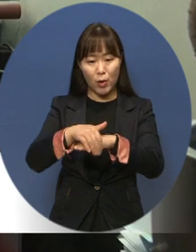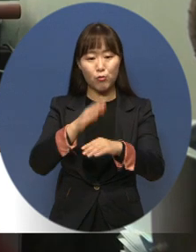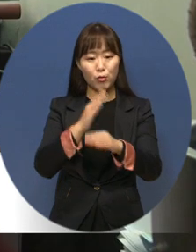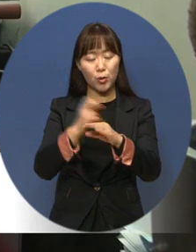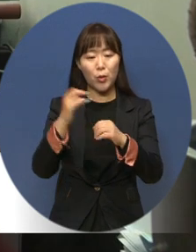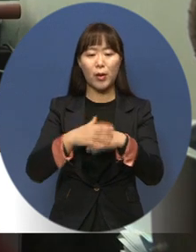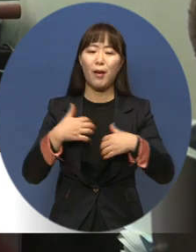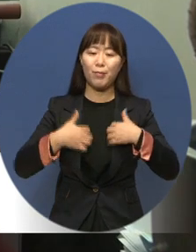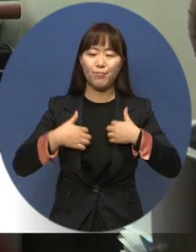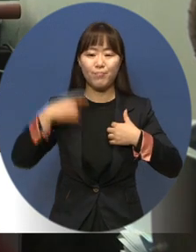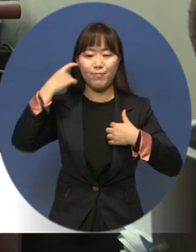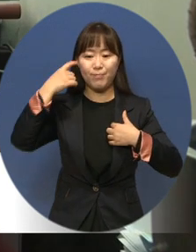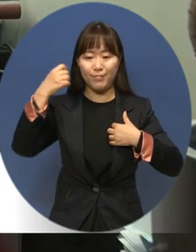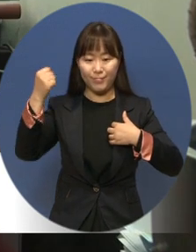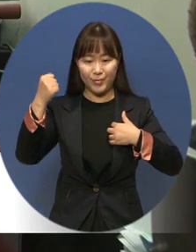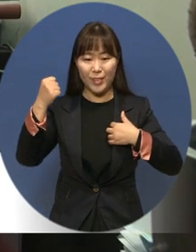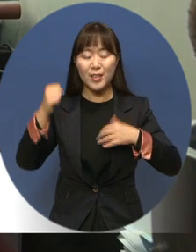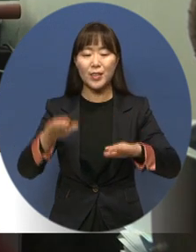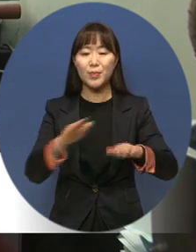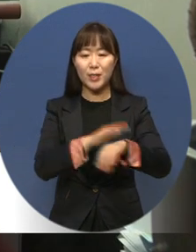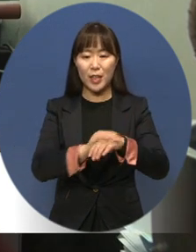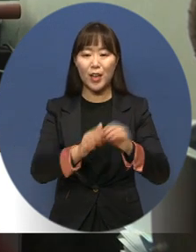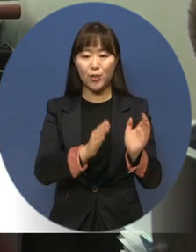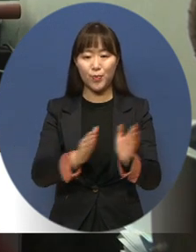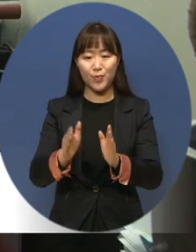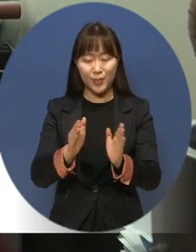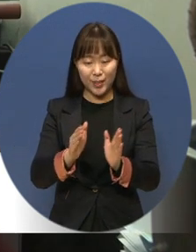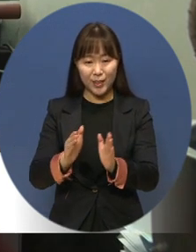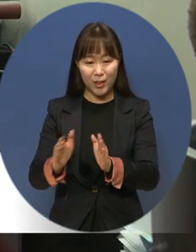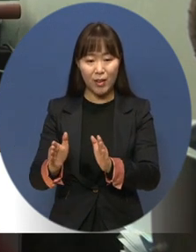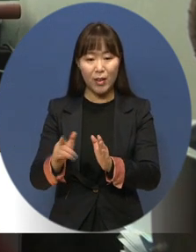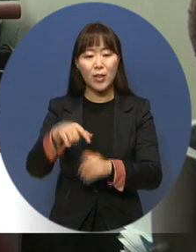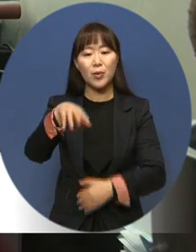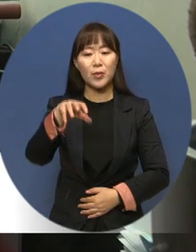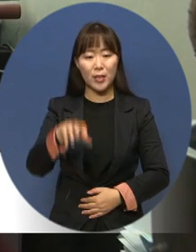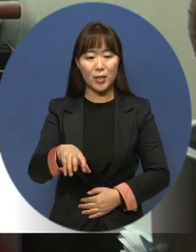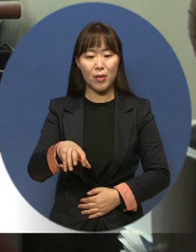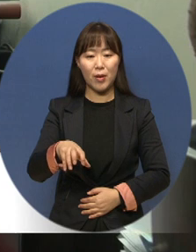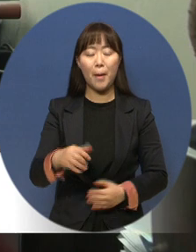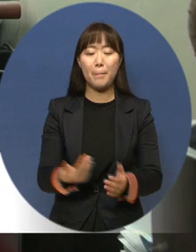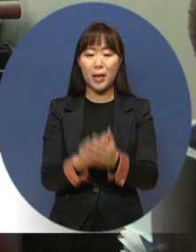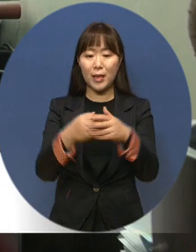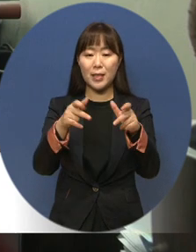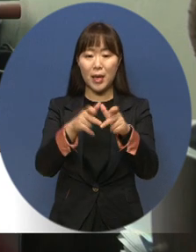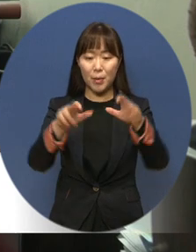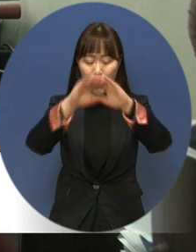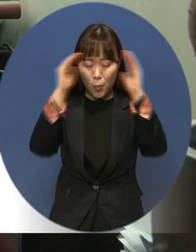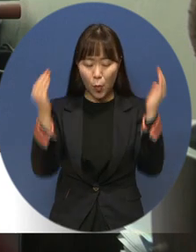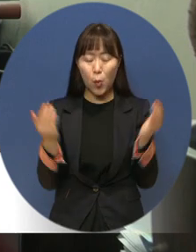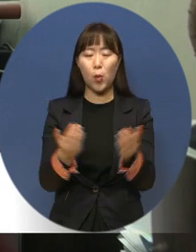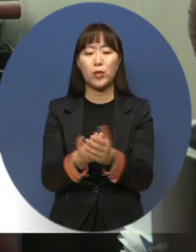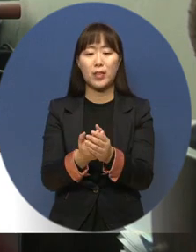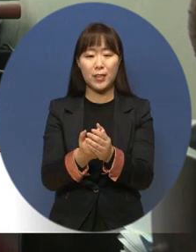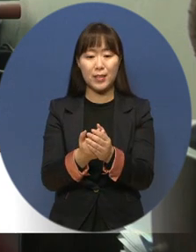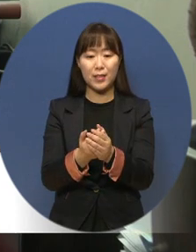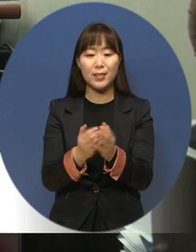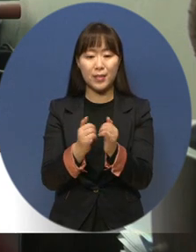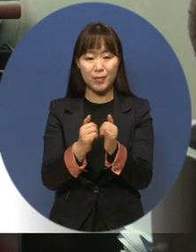있고 기쁘게 생각하고 잘 준비해서 이곳에서 우리 발달장애인 우리 모든